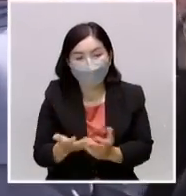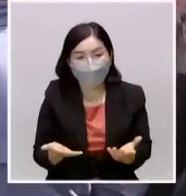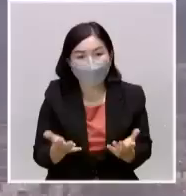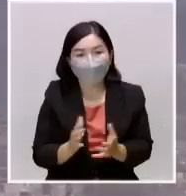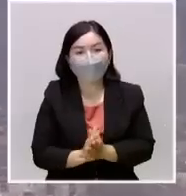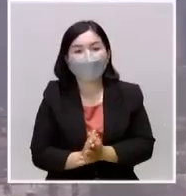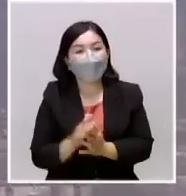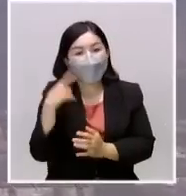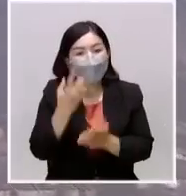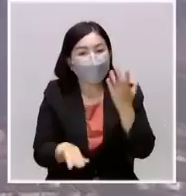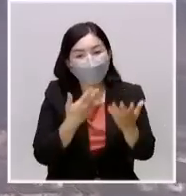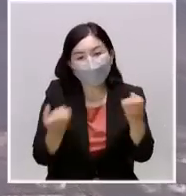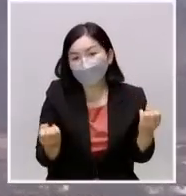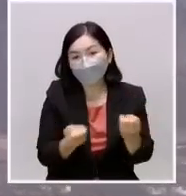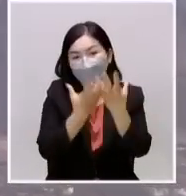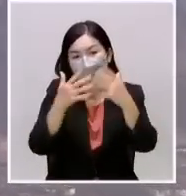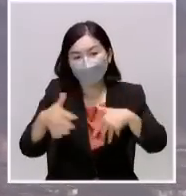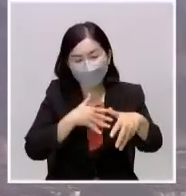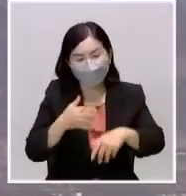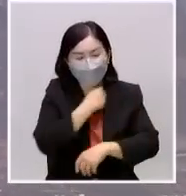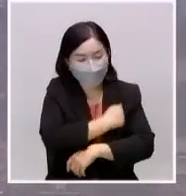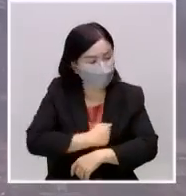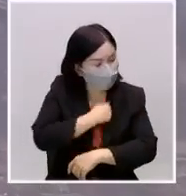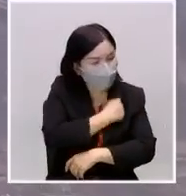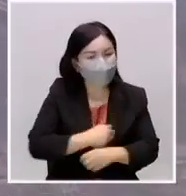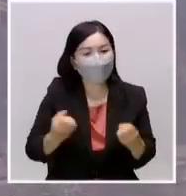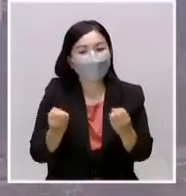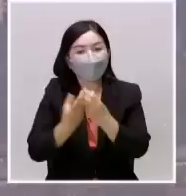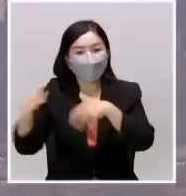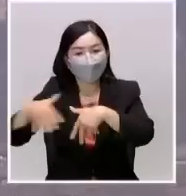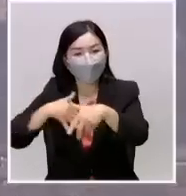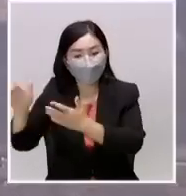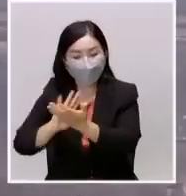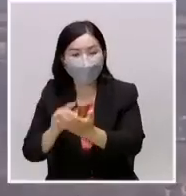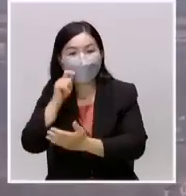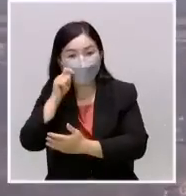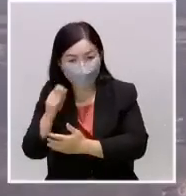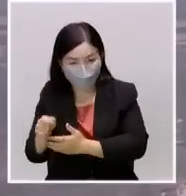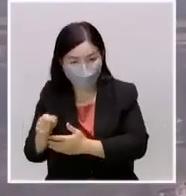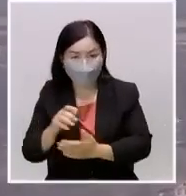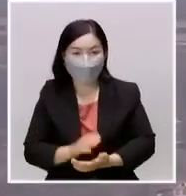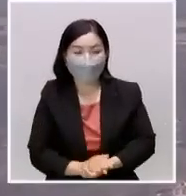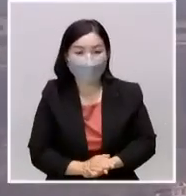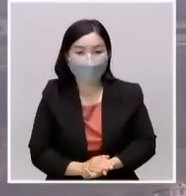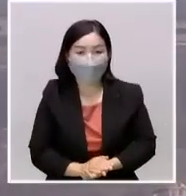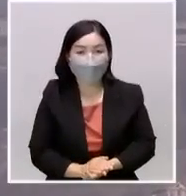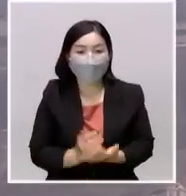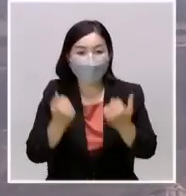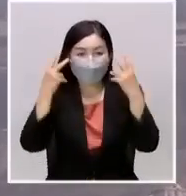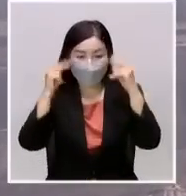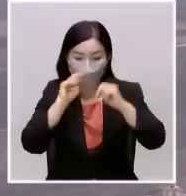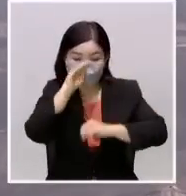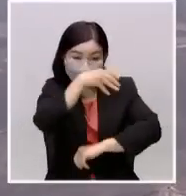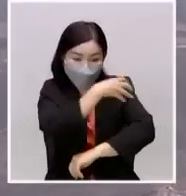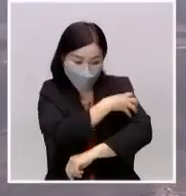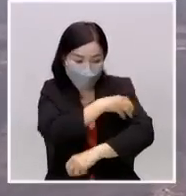ะไม่ยกโทษให้ผู้ที่นำความเสียหายและความเจ็บปวดมาสู่บ้านของพวกเขานายกเทศมนตรีของเมืองกล่าวว่าเมื